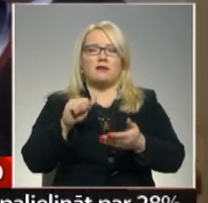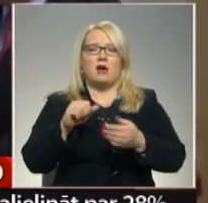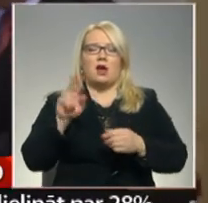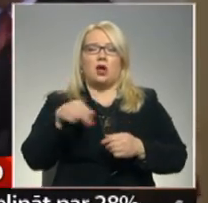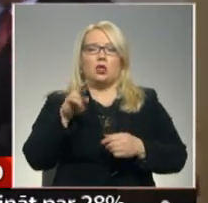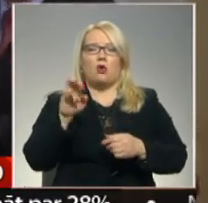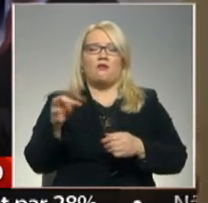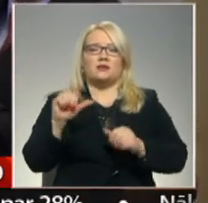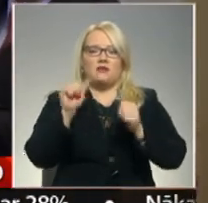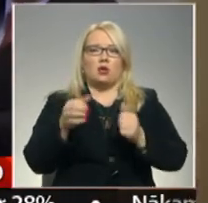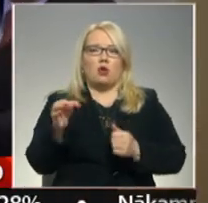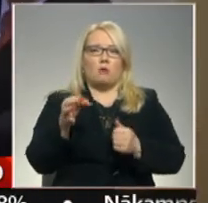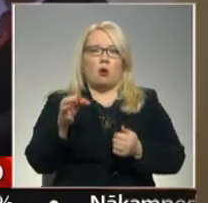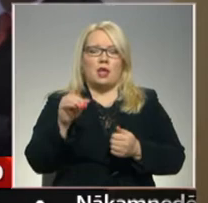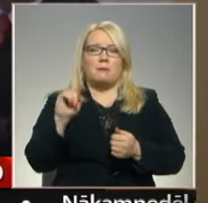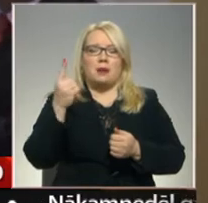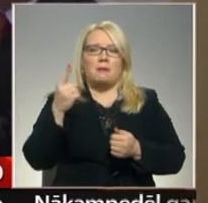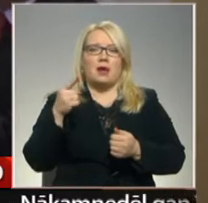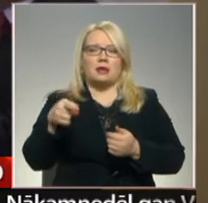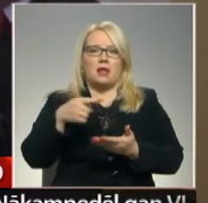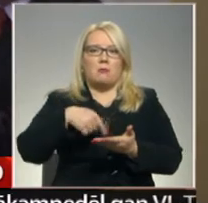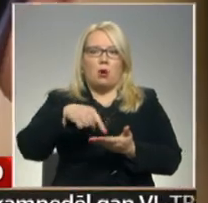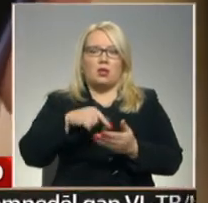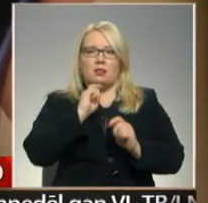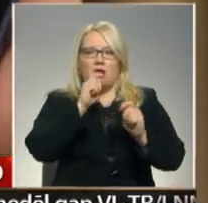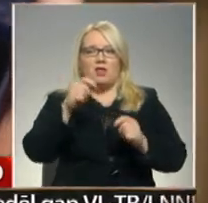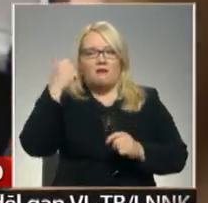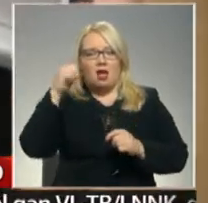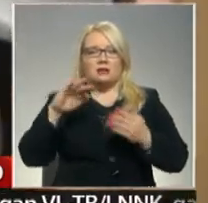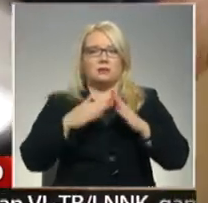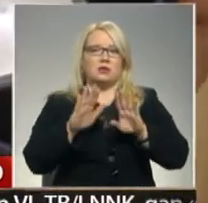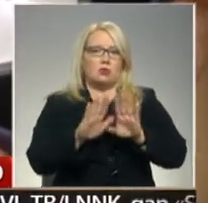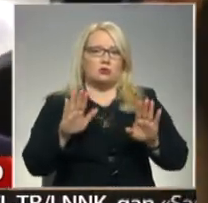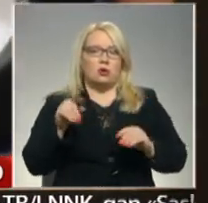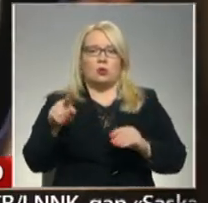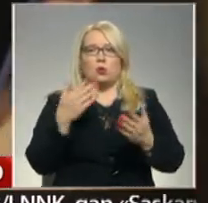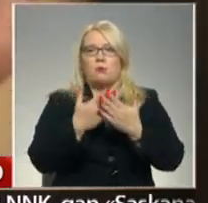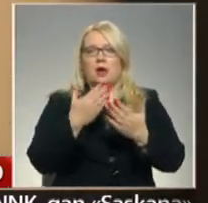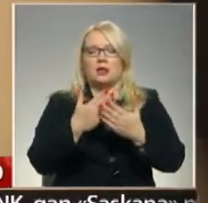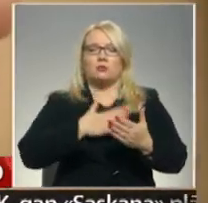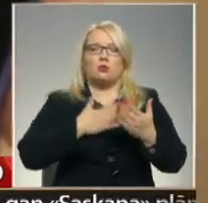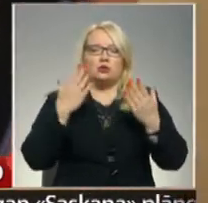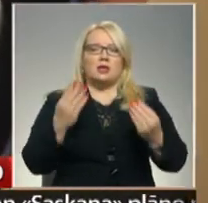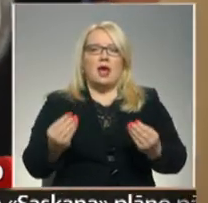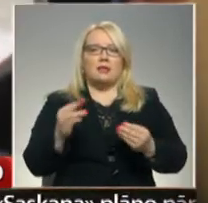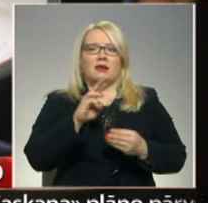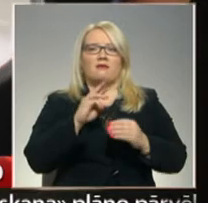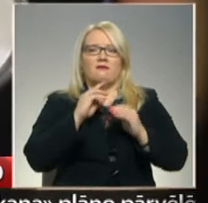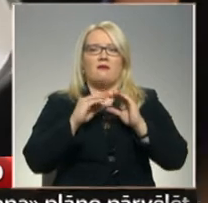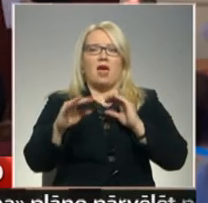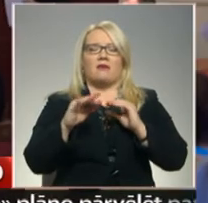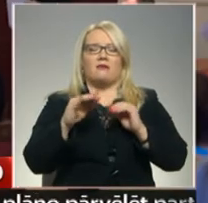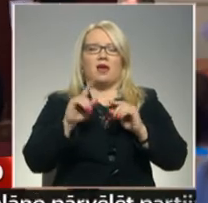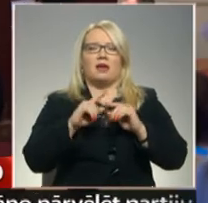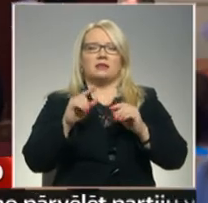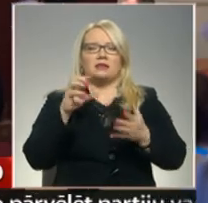veidotu monētu. Pirmais tās eksemplārs tika dāvināts Valkas pilsētas muzejam. Uz tās atveidots visai mūsdienīgs Wi-Fi simbols, kā atgādinājums,